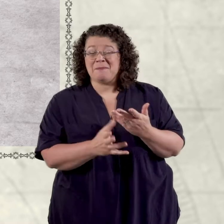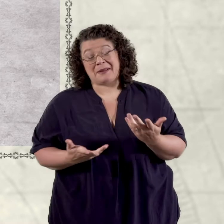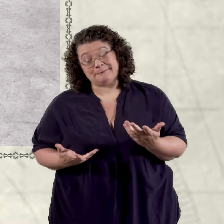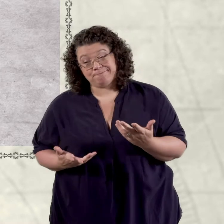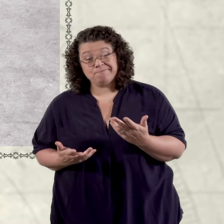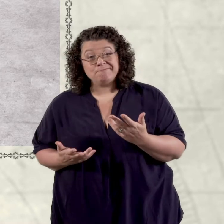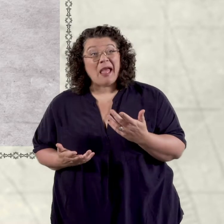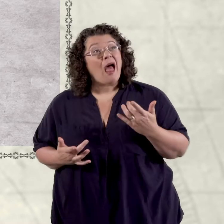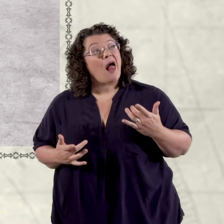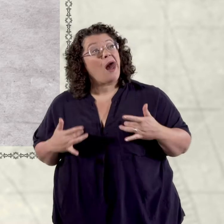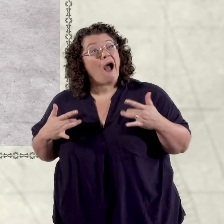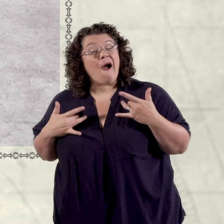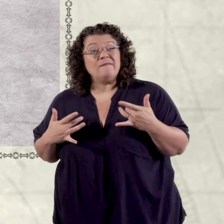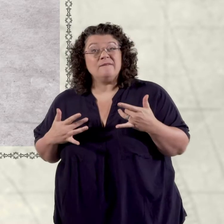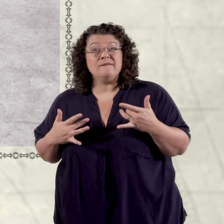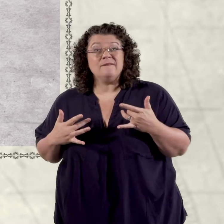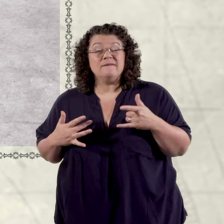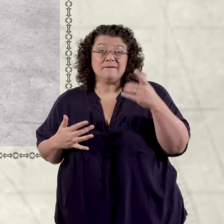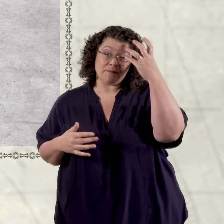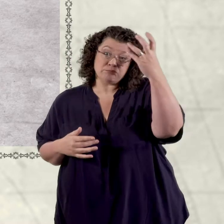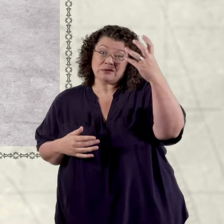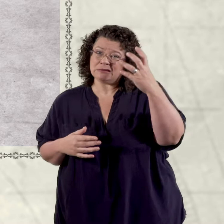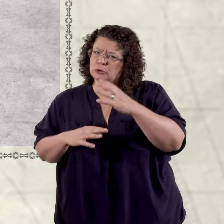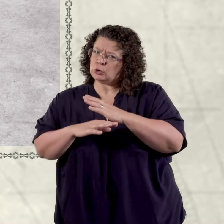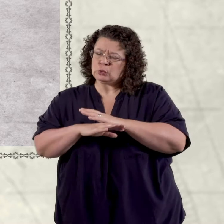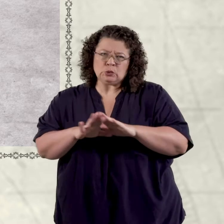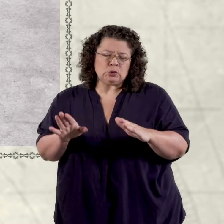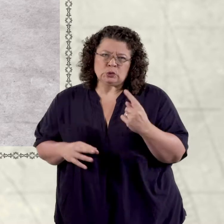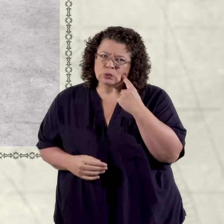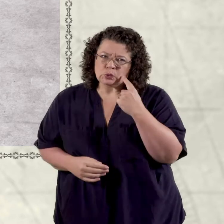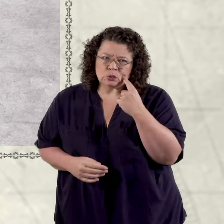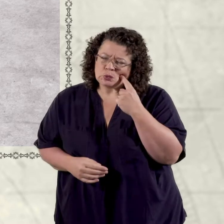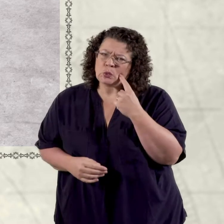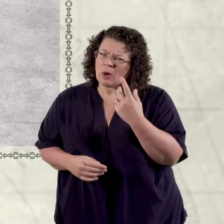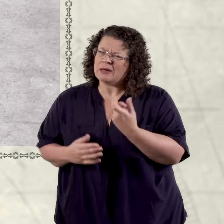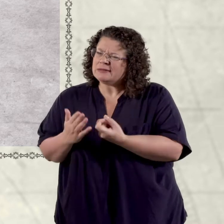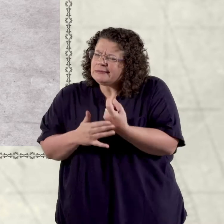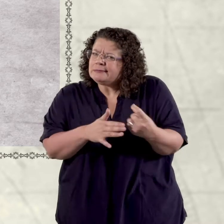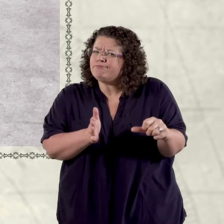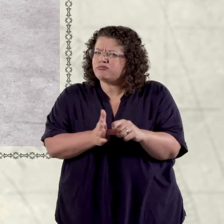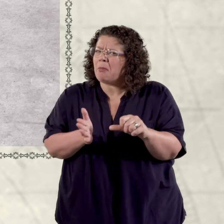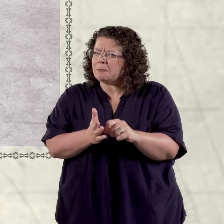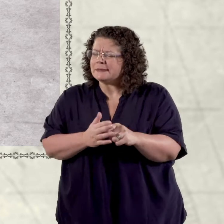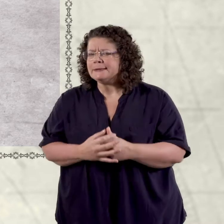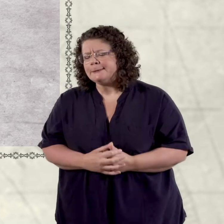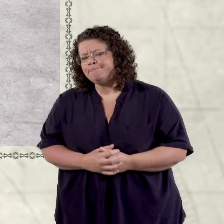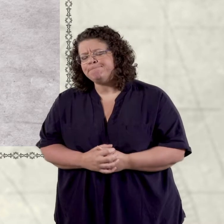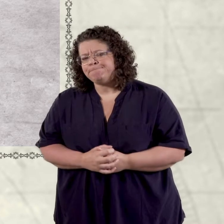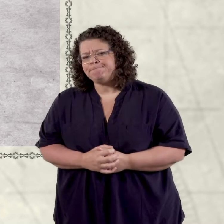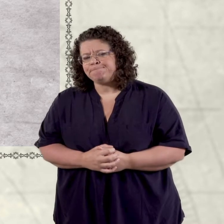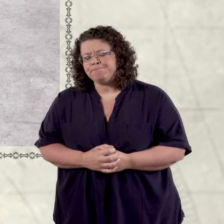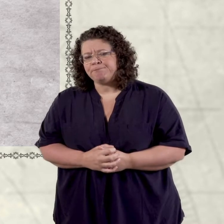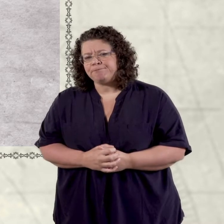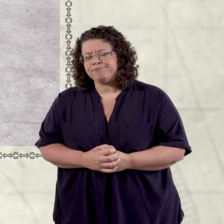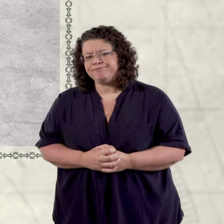Ond na. Tydi bywyd tywysog byth yn hawdd. Roedd genna i ambell broblem.